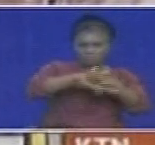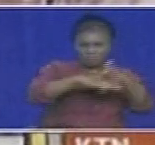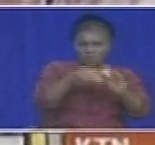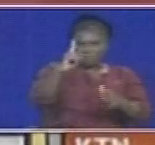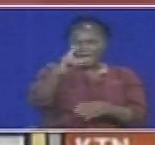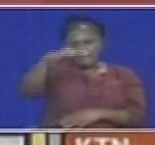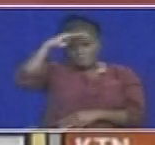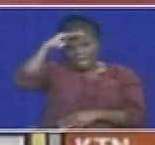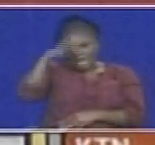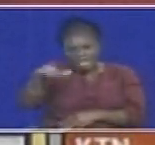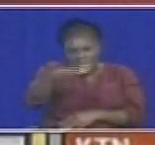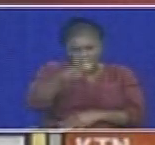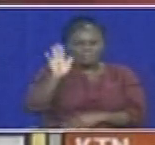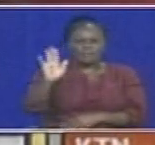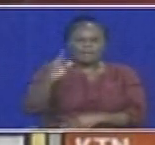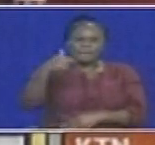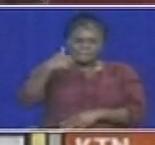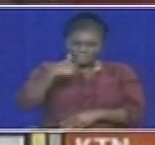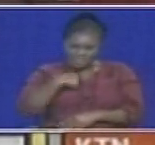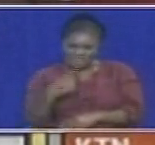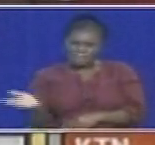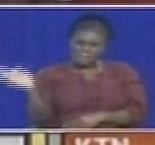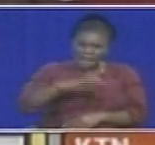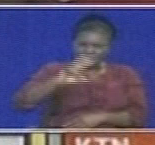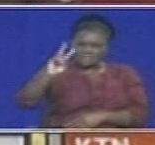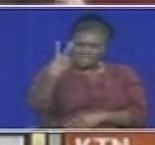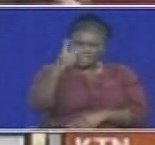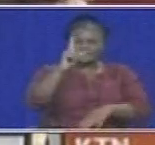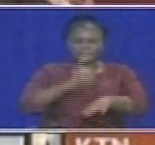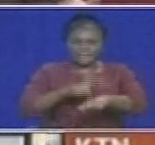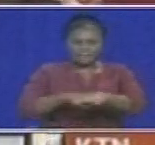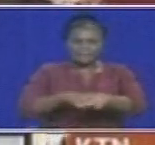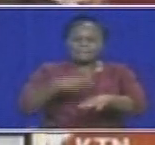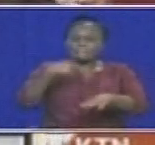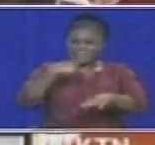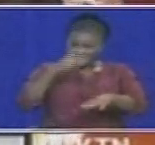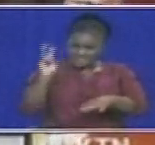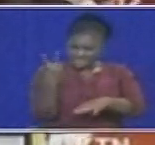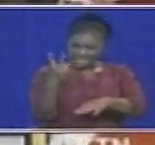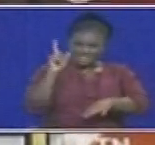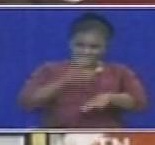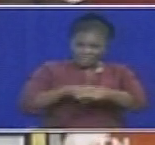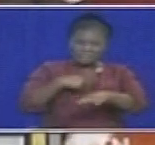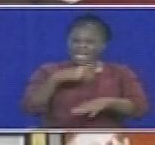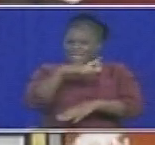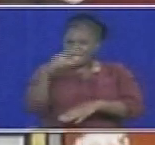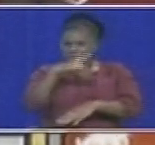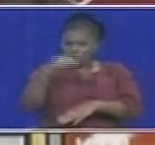eneo hilo. Nikarudi mara pili. Nakwambia nirudi mara pili kwa huyo mwenye Bubbles.